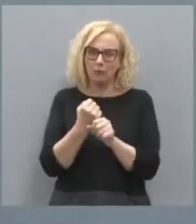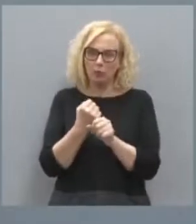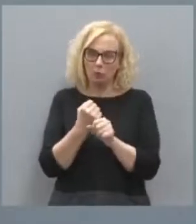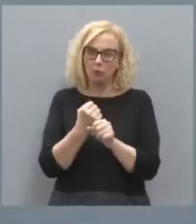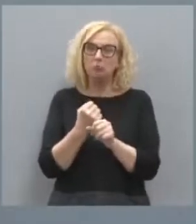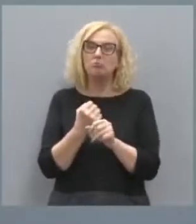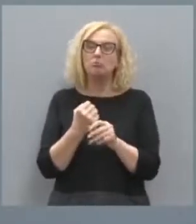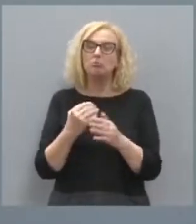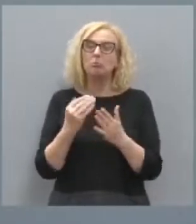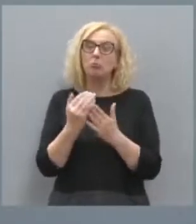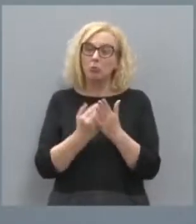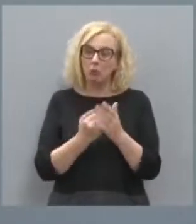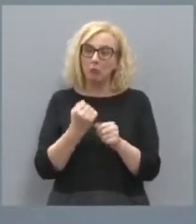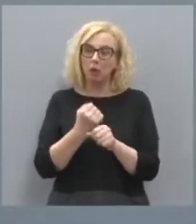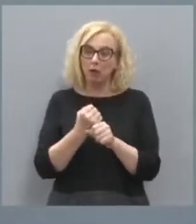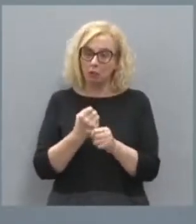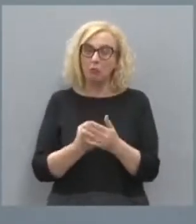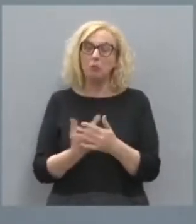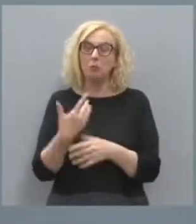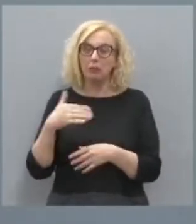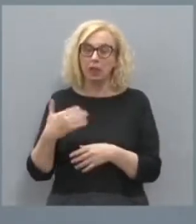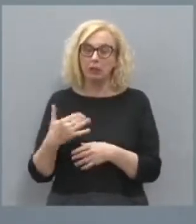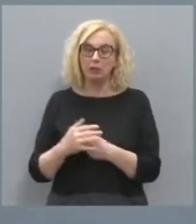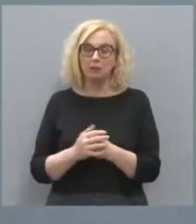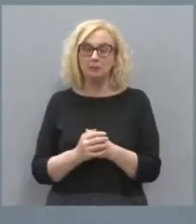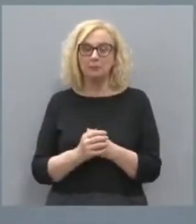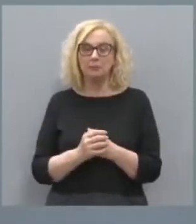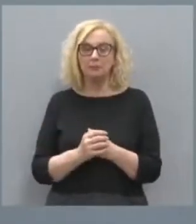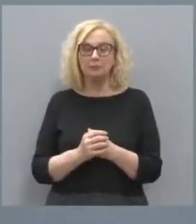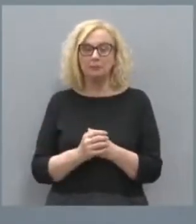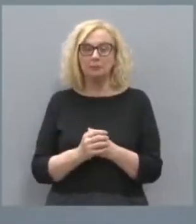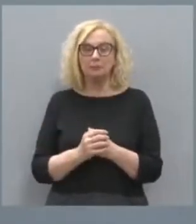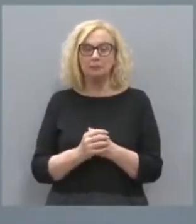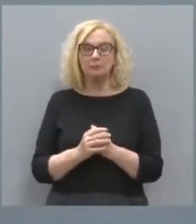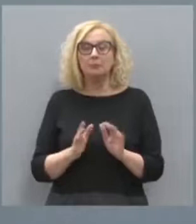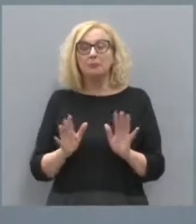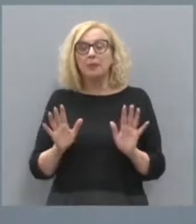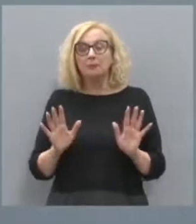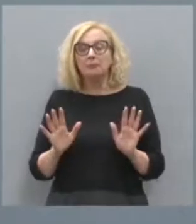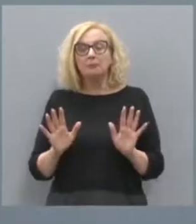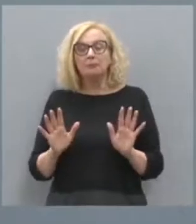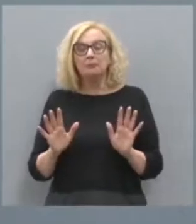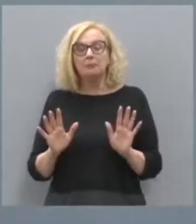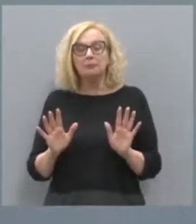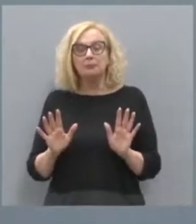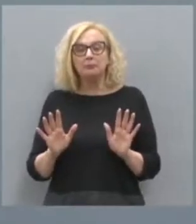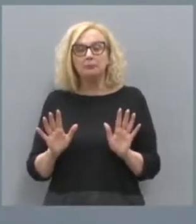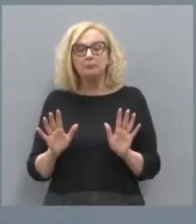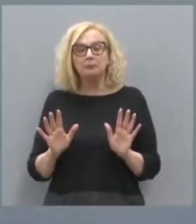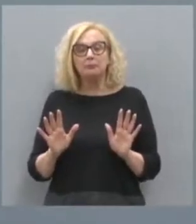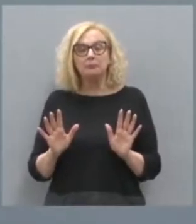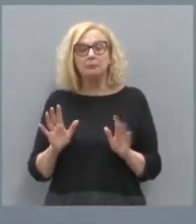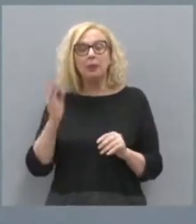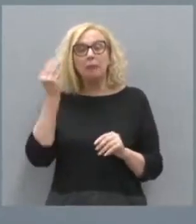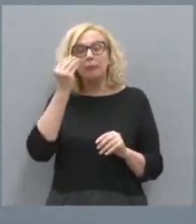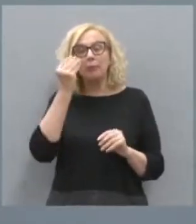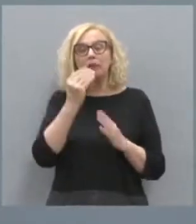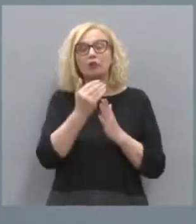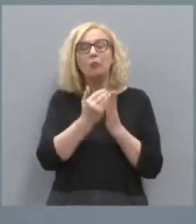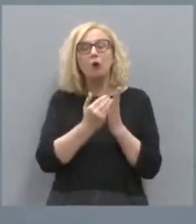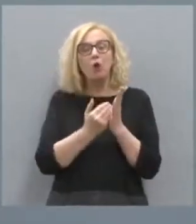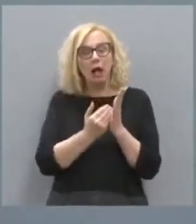ambizioso importante però credo che sia un programma di lavoro